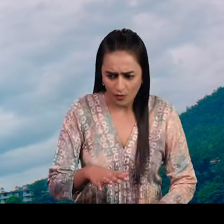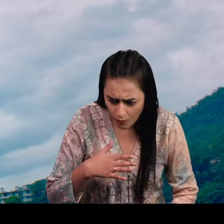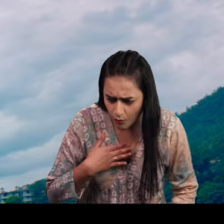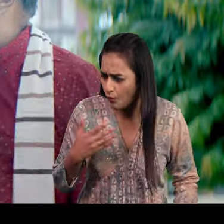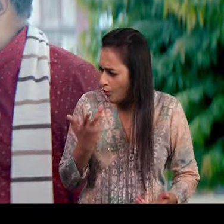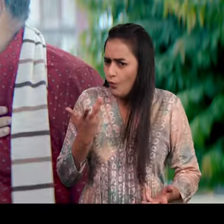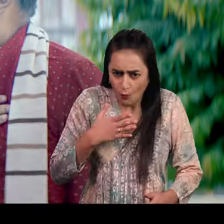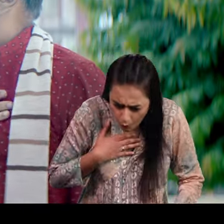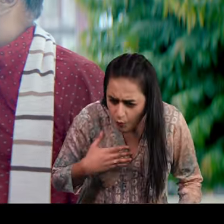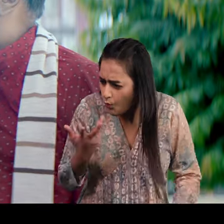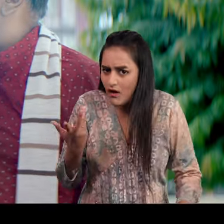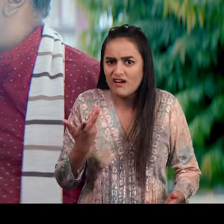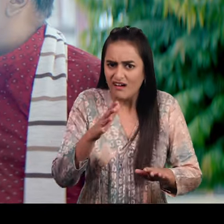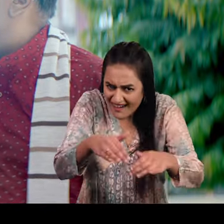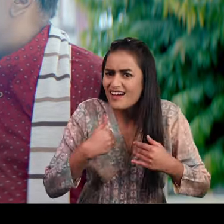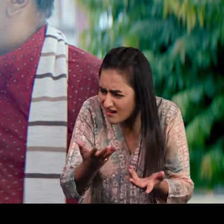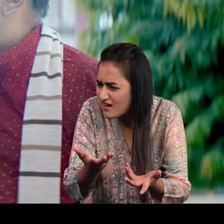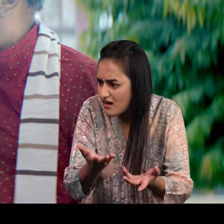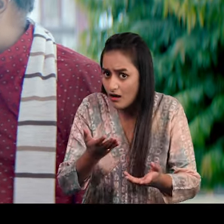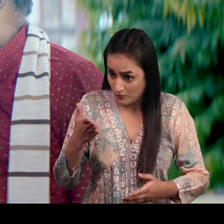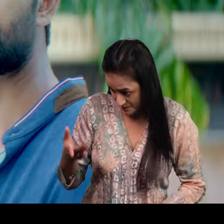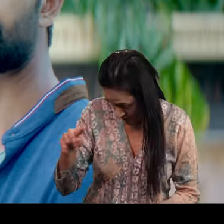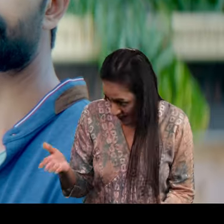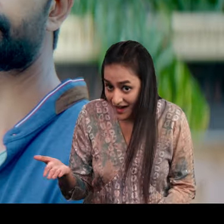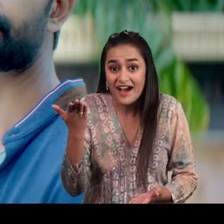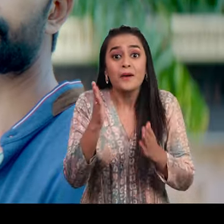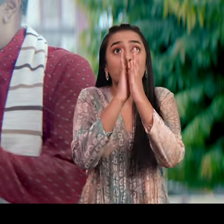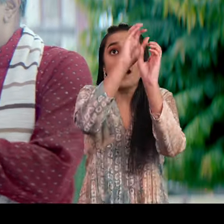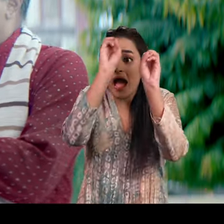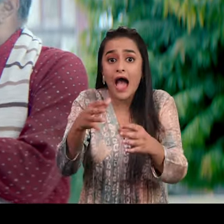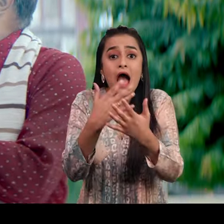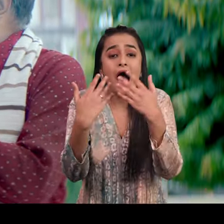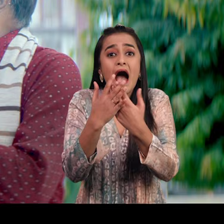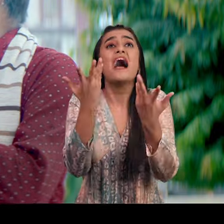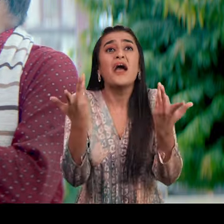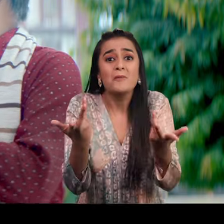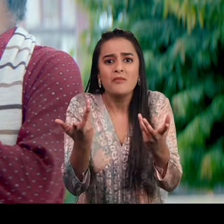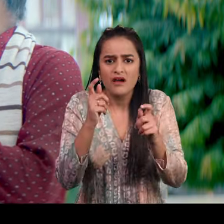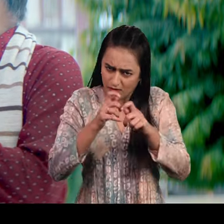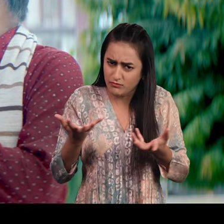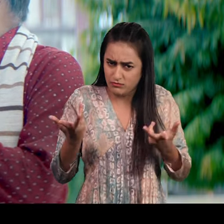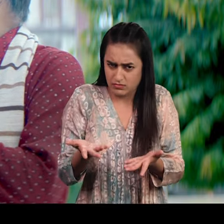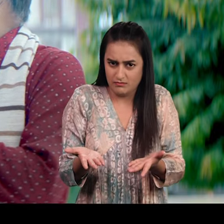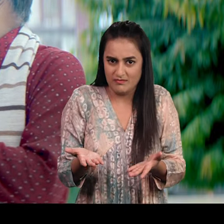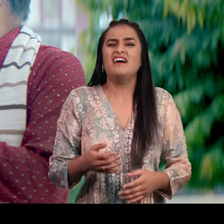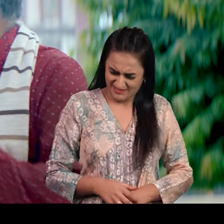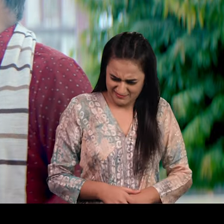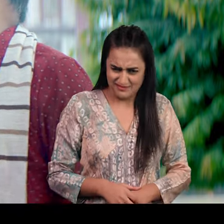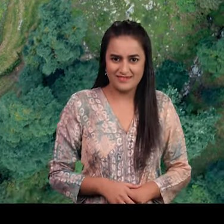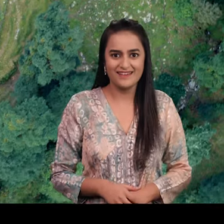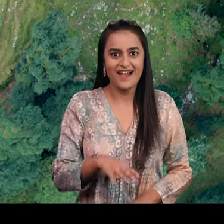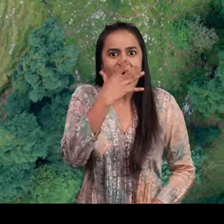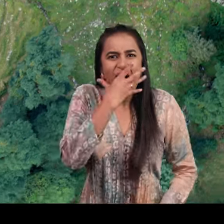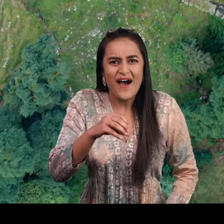આ શું કરે છે તું? આ શું આ શું પગે લાગું છું આ રીતે? અરે ભગવાને આ બે હાથ આપ્યા છે, શું કામ? કામ કરવા.